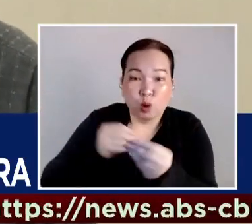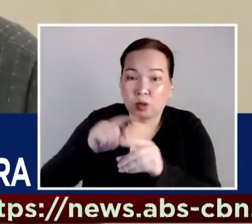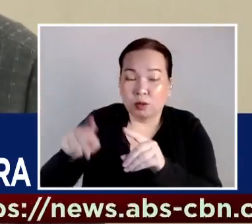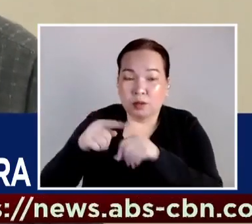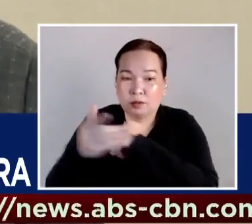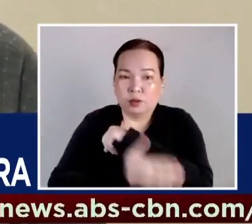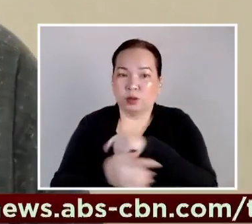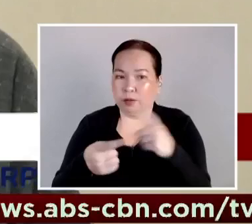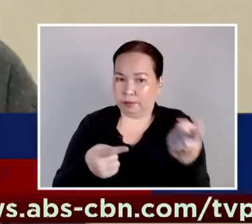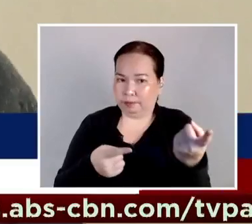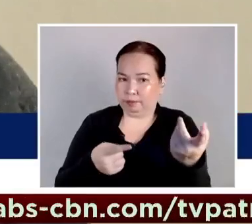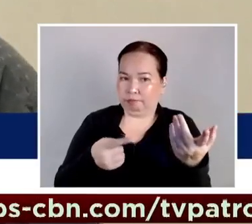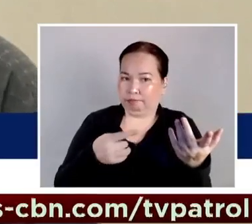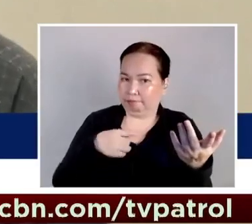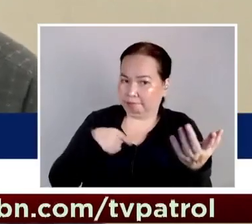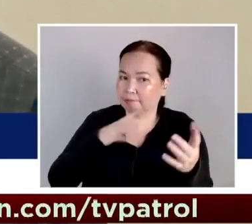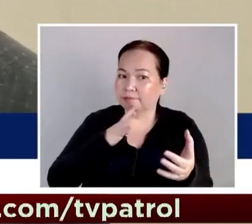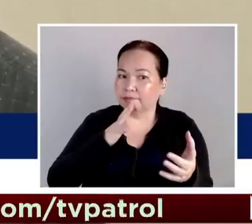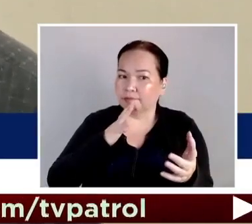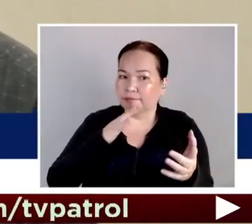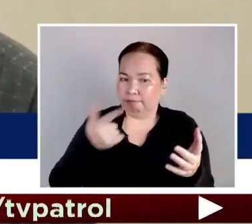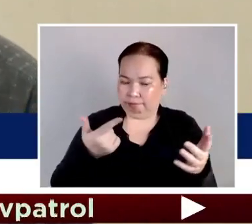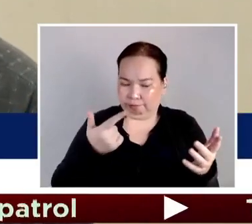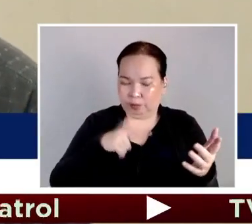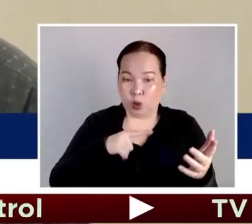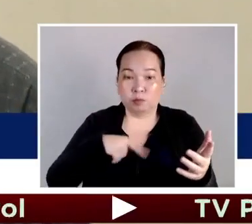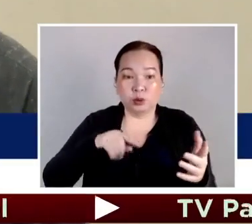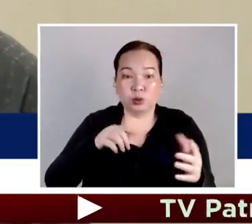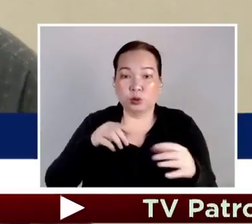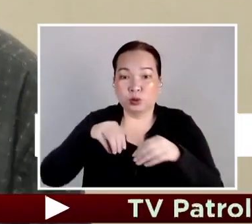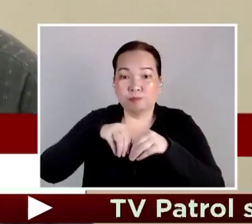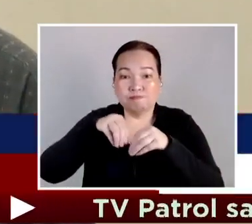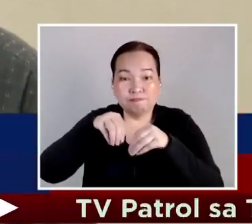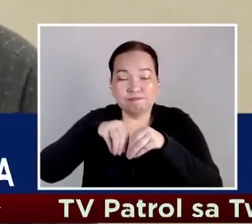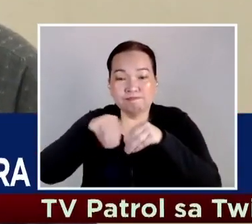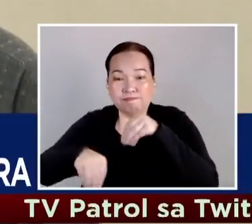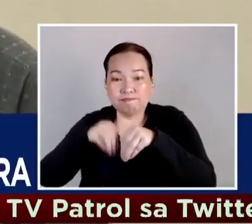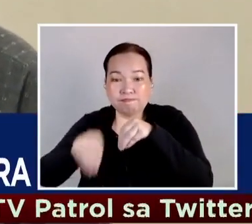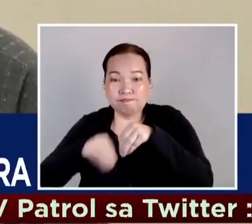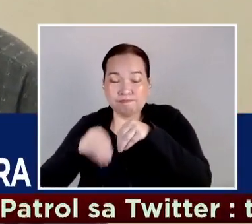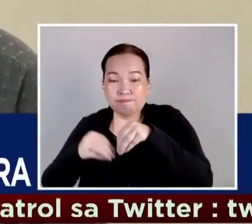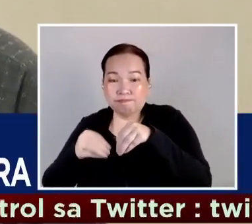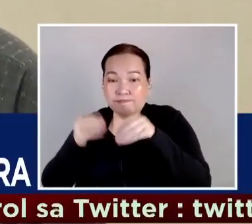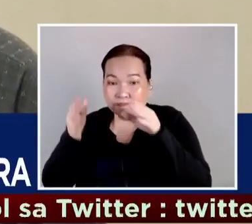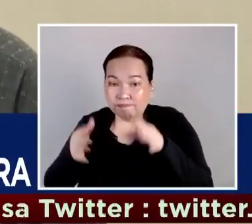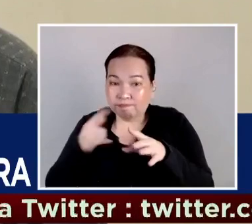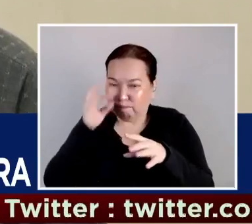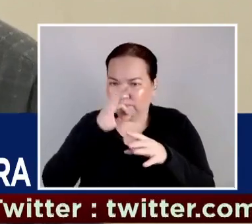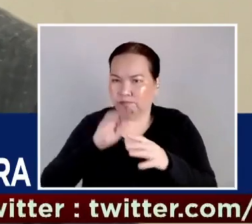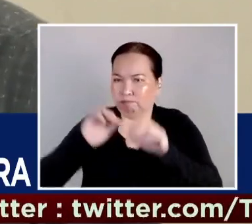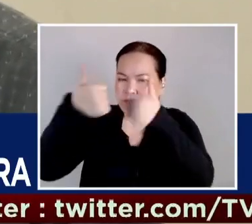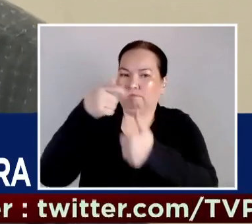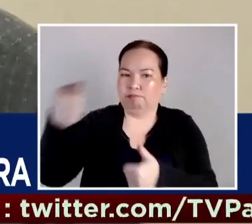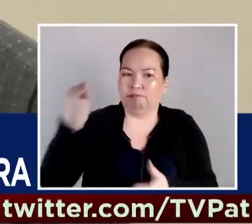Pilipino si Ferdinand Marcos Jr. na gawin niya yung